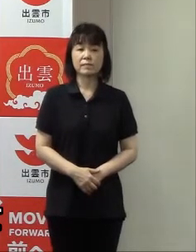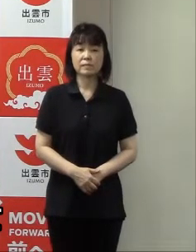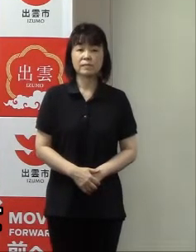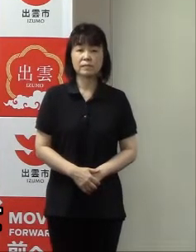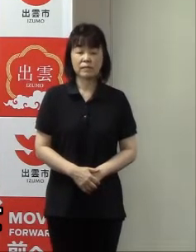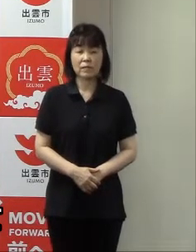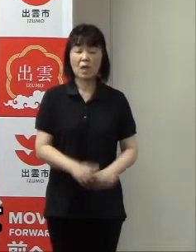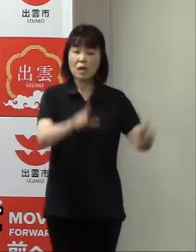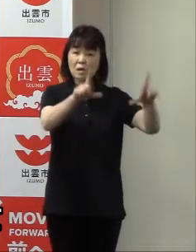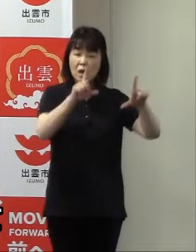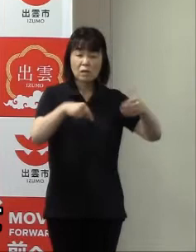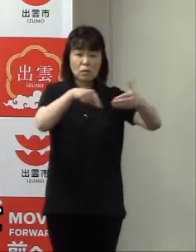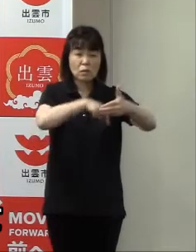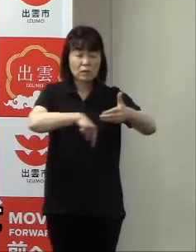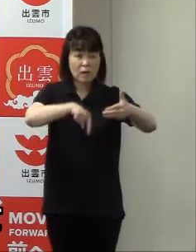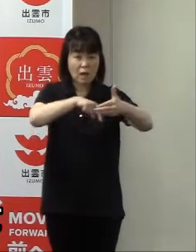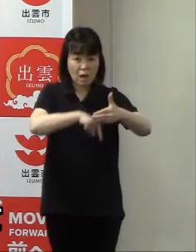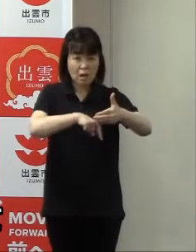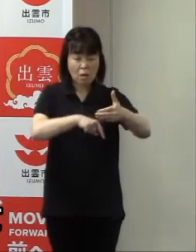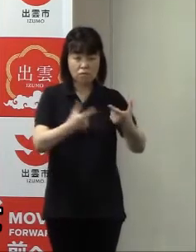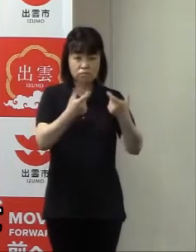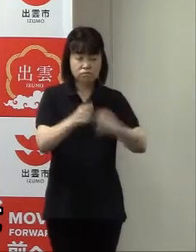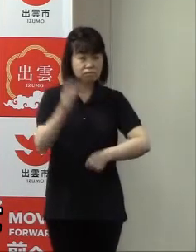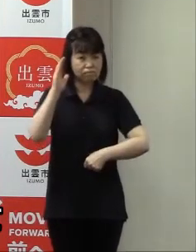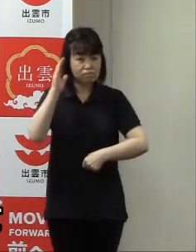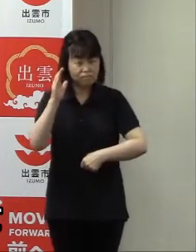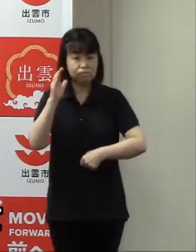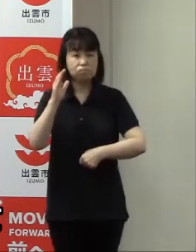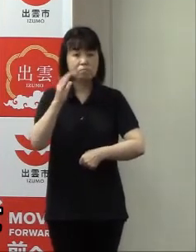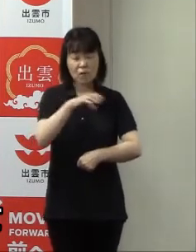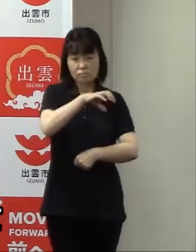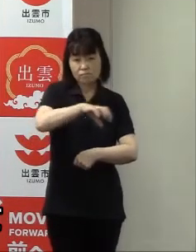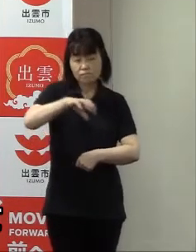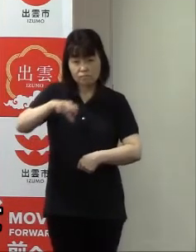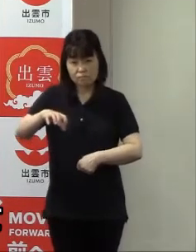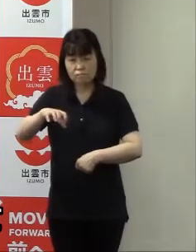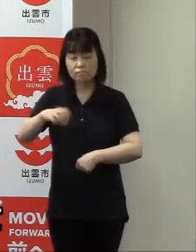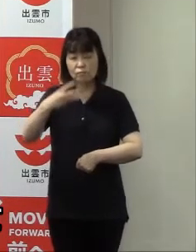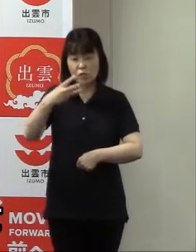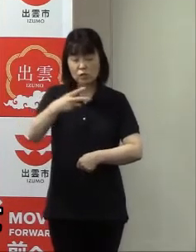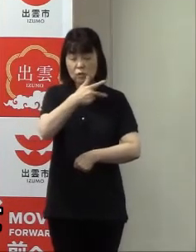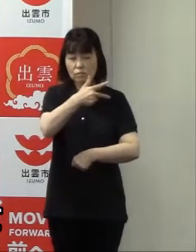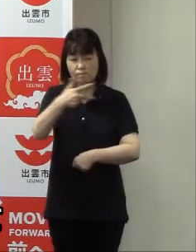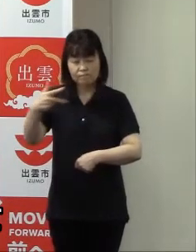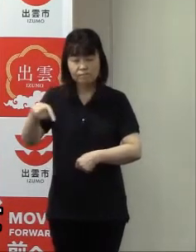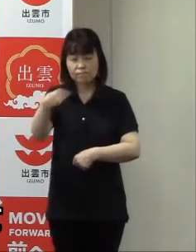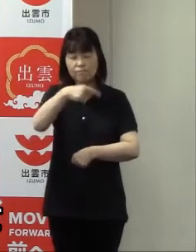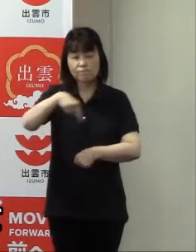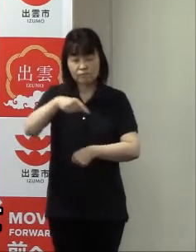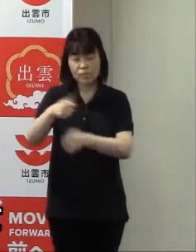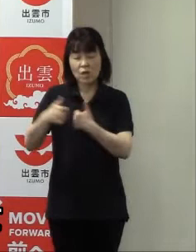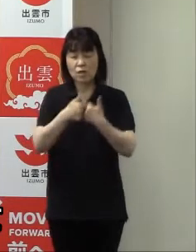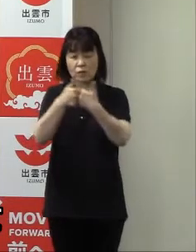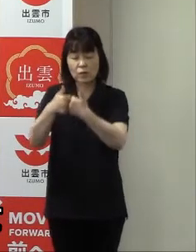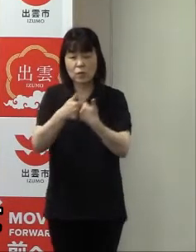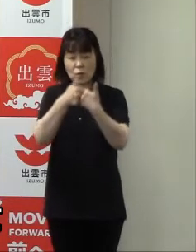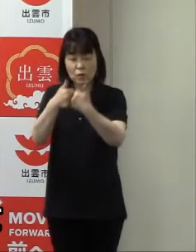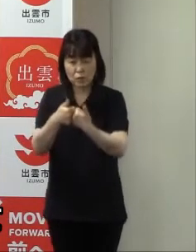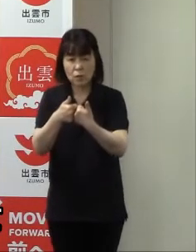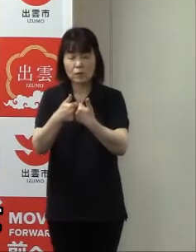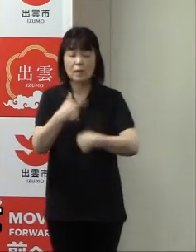どのような回答かしっかりと伺って、3市で協議をしてまいりたいということであります。それが具体的